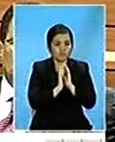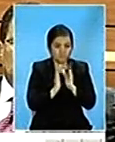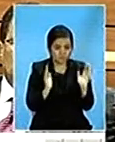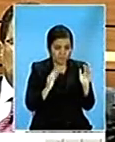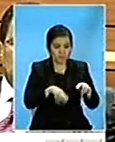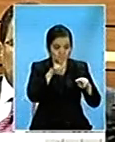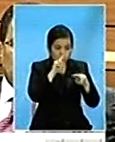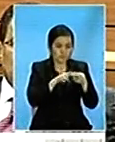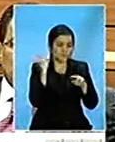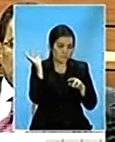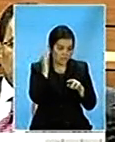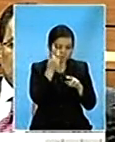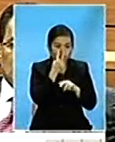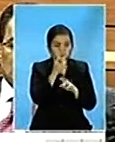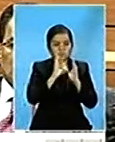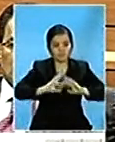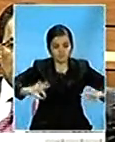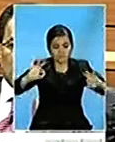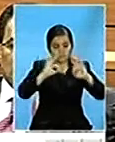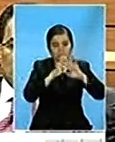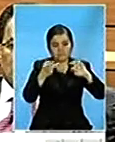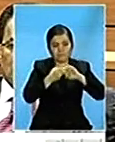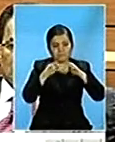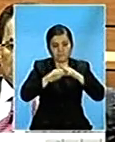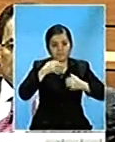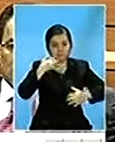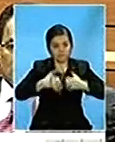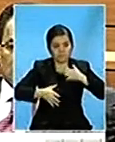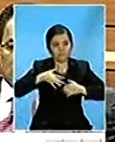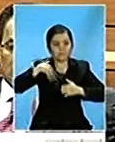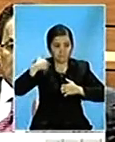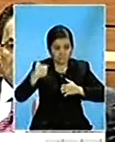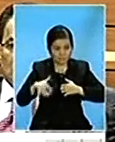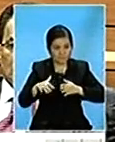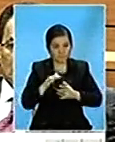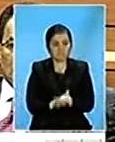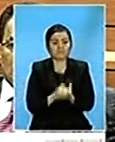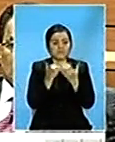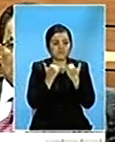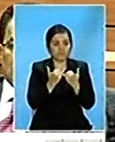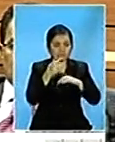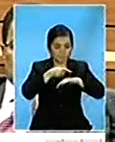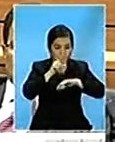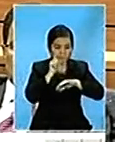ที่ได้เห็นความสำคัญความเดือดร้อนของพี่น้องประชาชนท่านประธานที่เคารพครับ